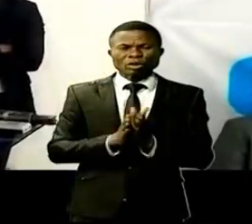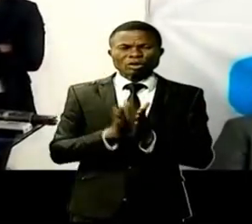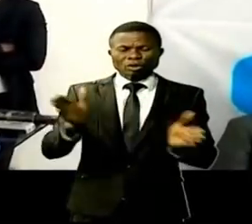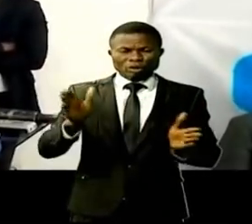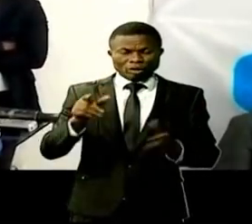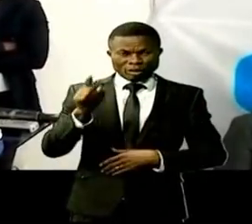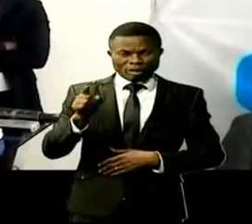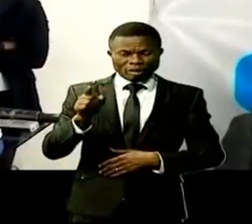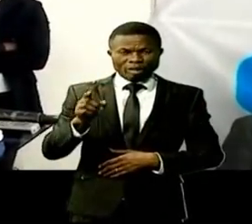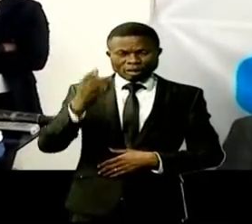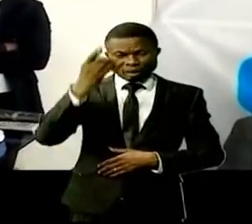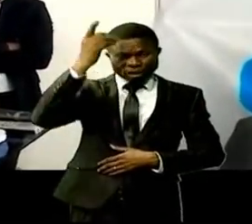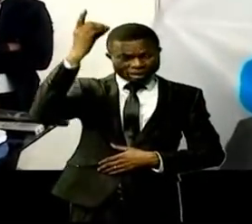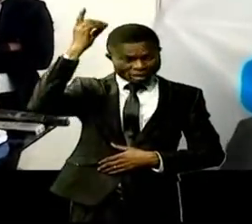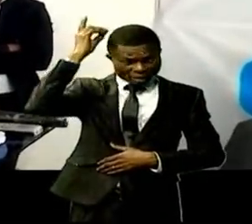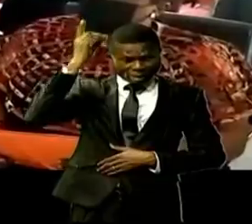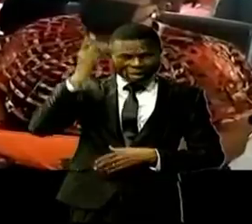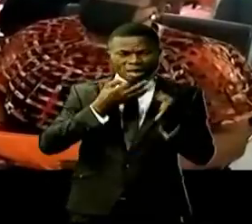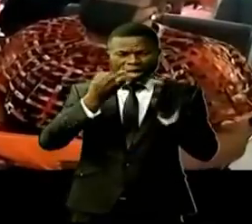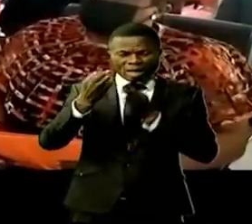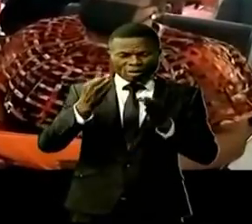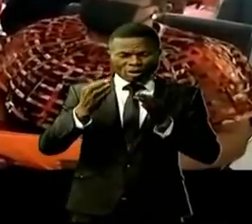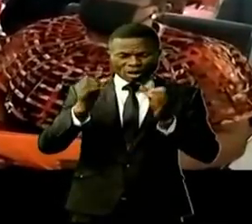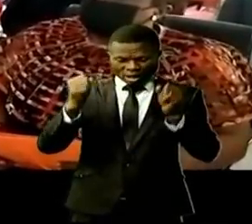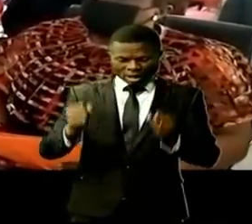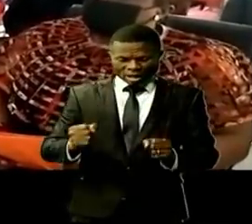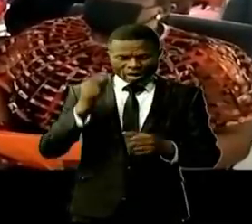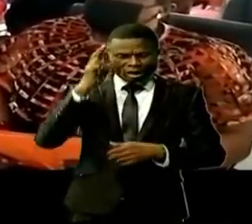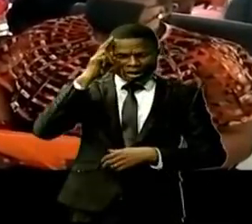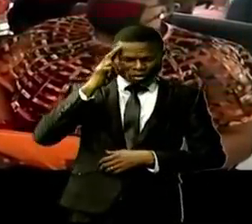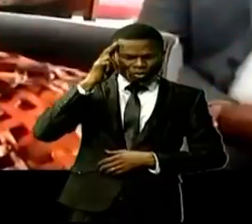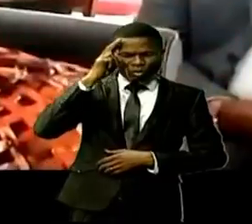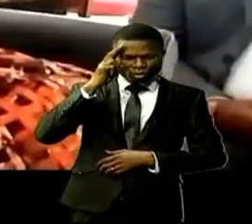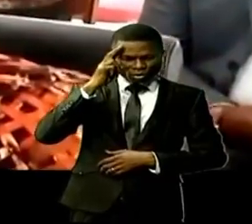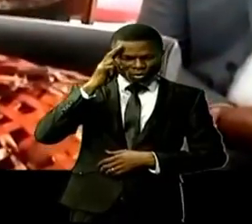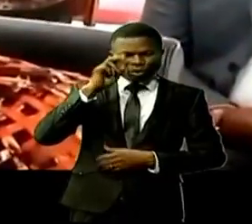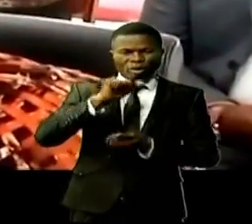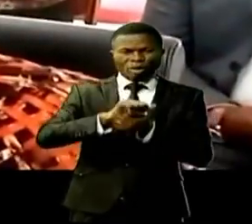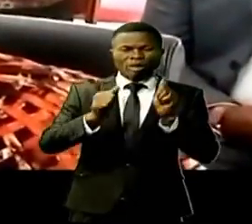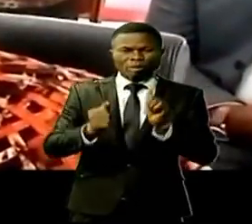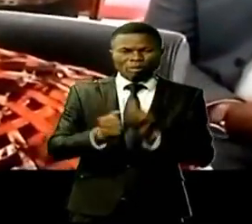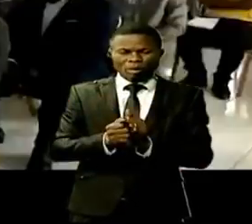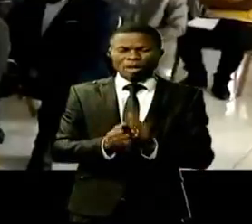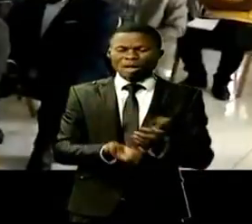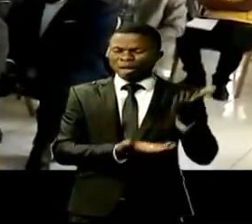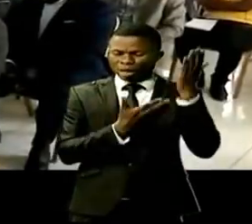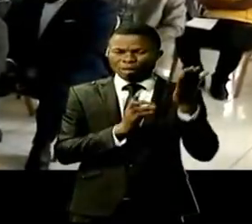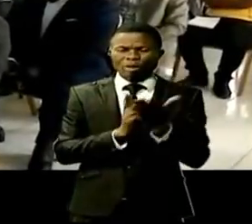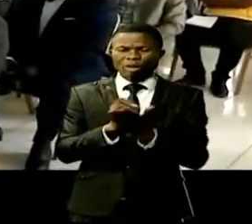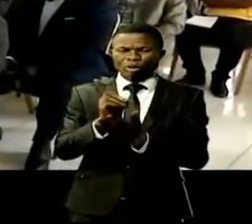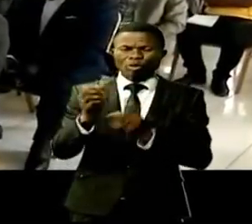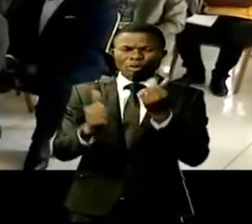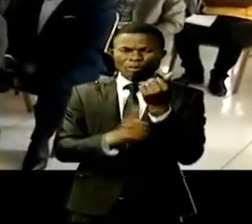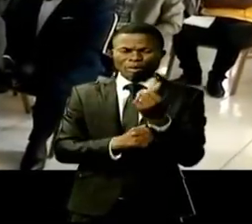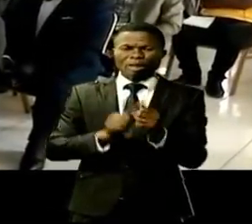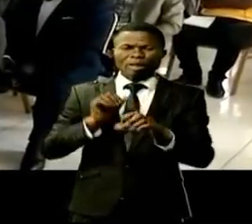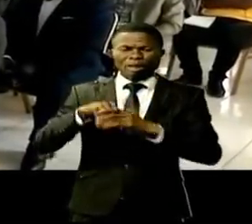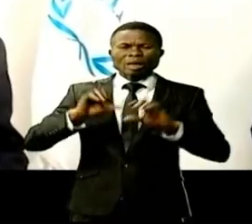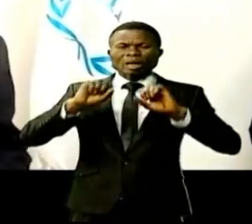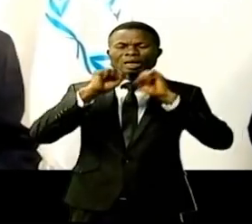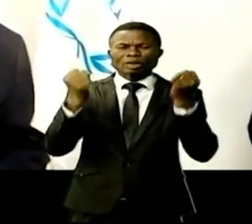Santoubiko, de marquer un temps d'arrêt pour s'interroger sur l'impact des droits humains dans notre